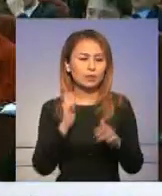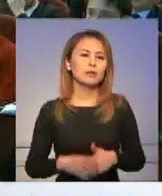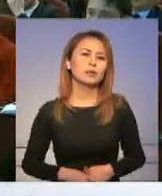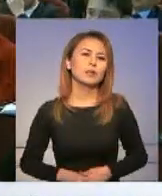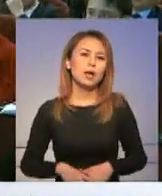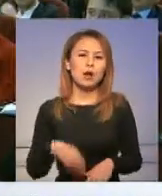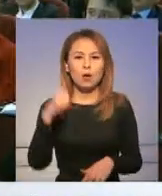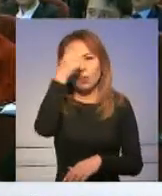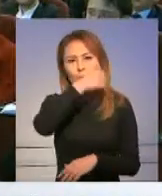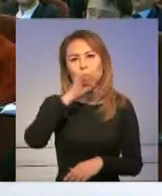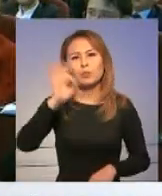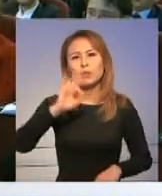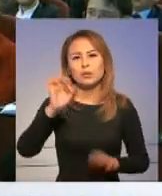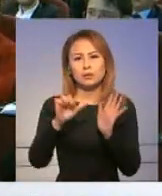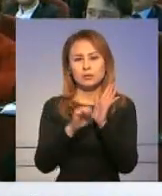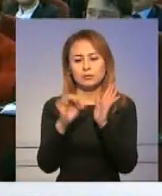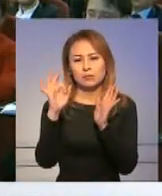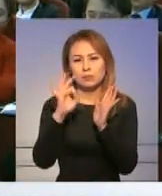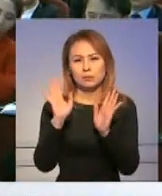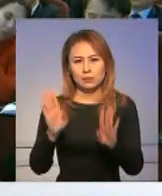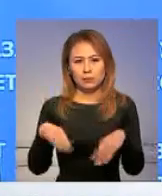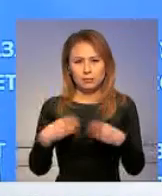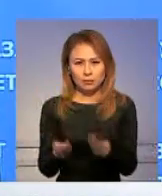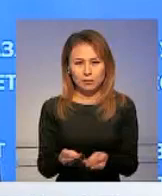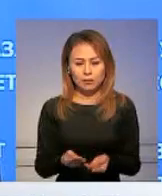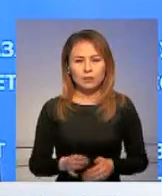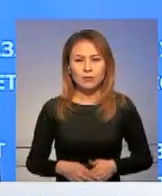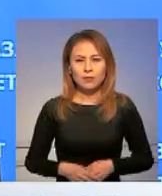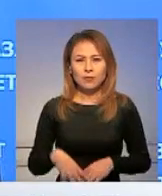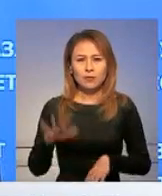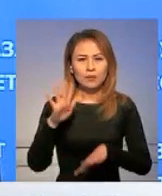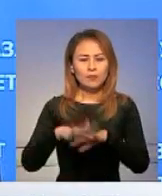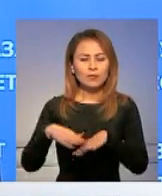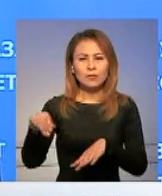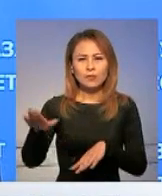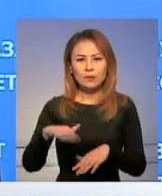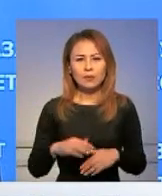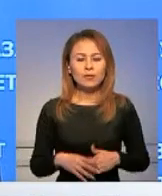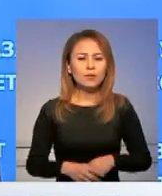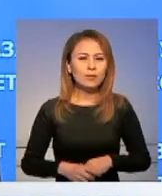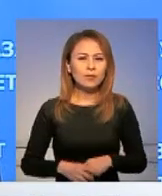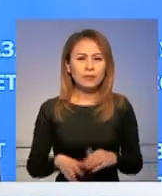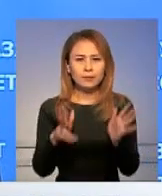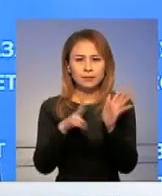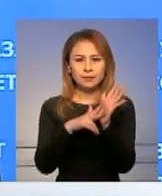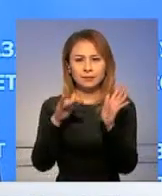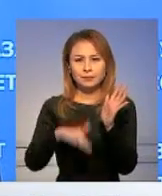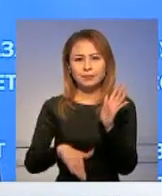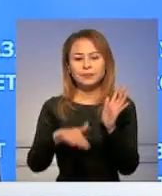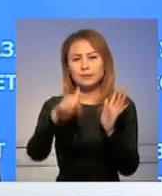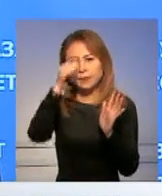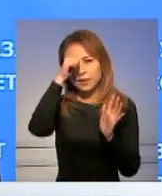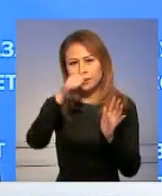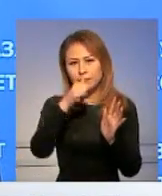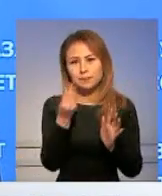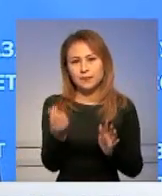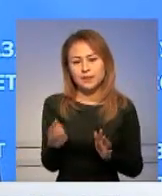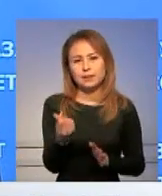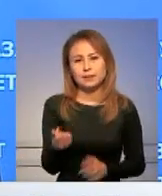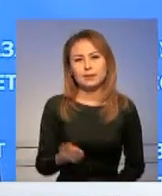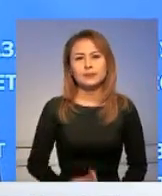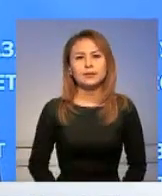жылдық пайызы 6% берілетін болады. Несиенің мөлшері 8000 айлық есептік көрсеткішке